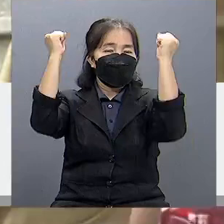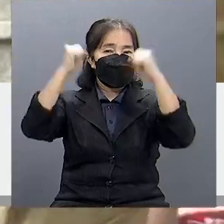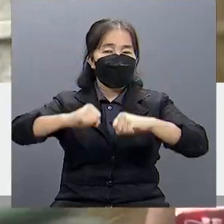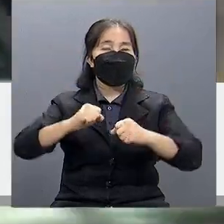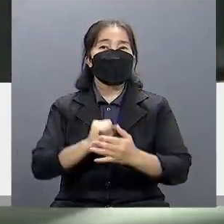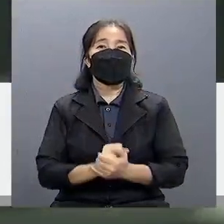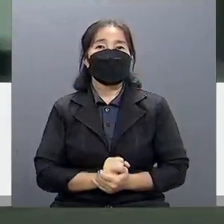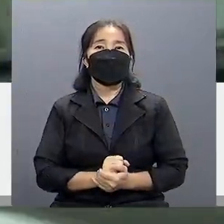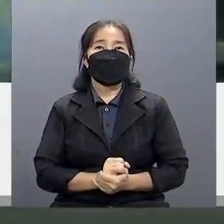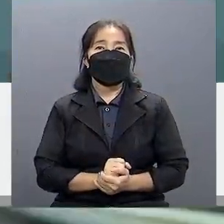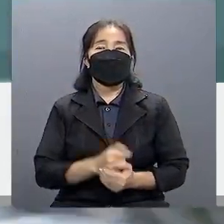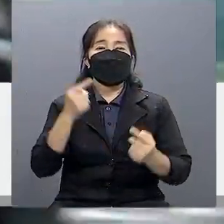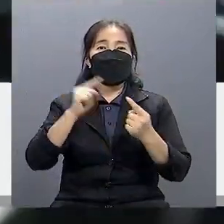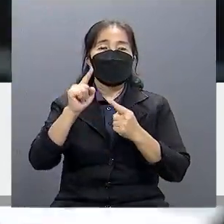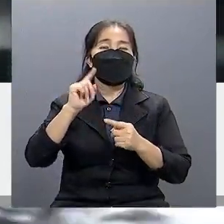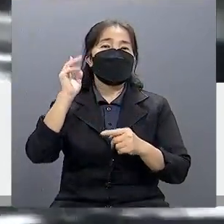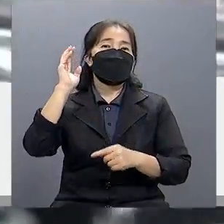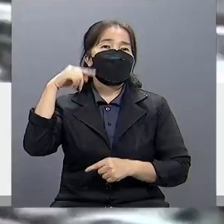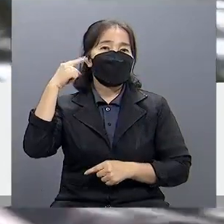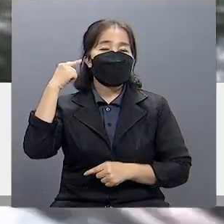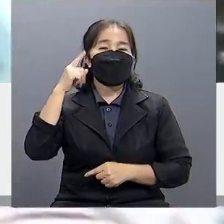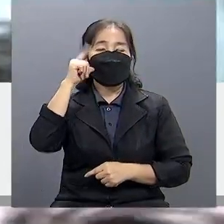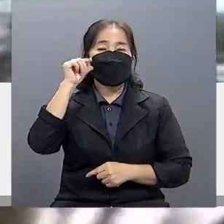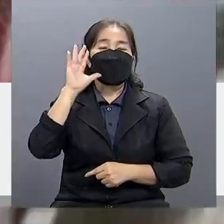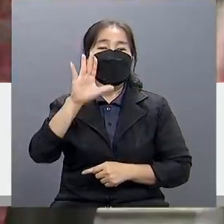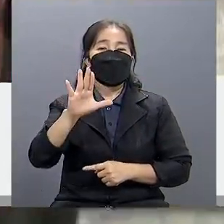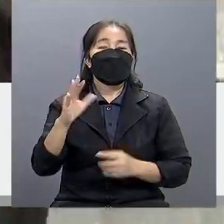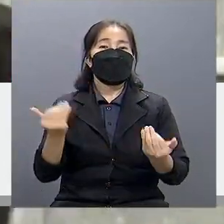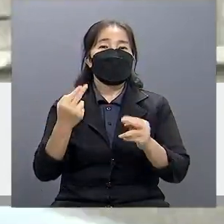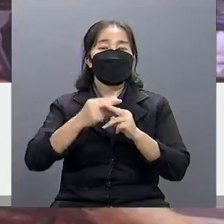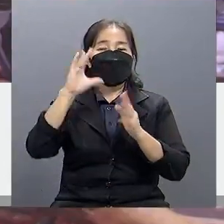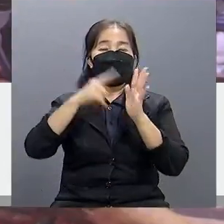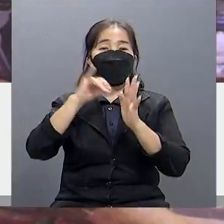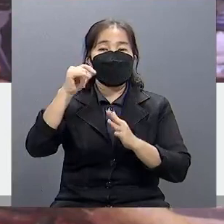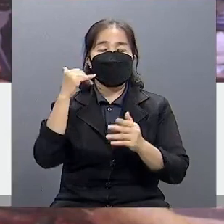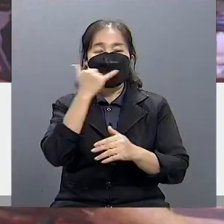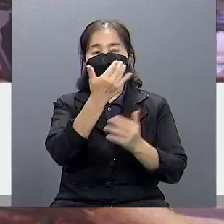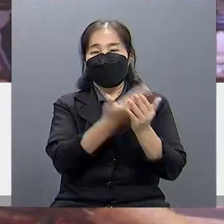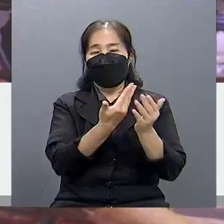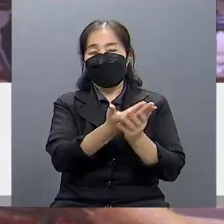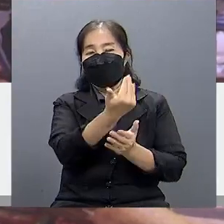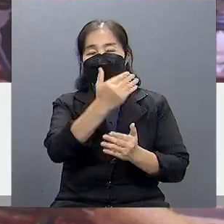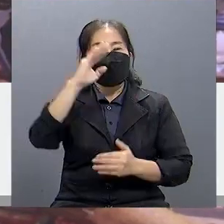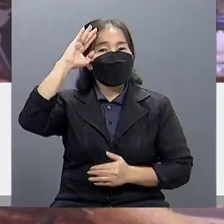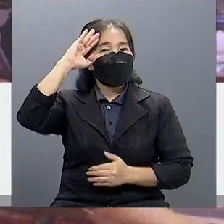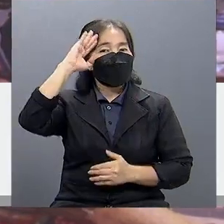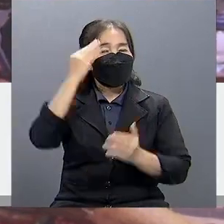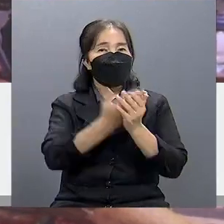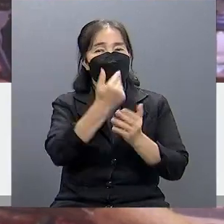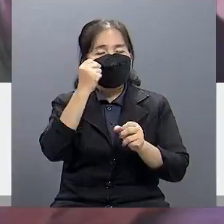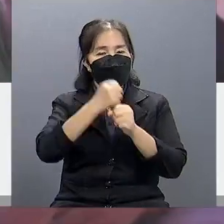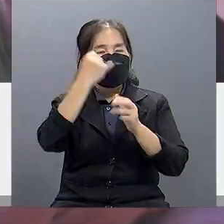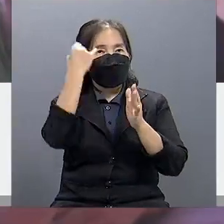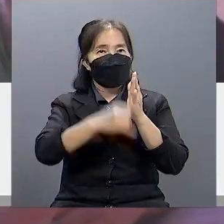ดีที่นางปอยป่าแสแม่ของนายชัยภูมินะคะยื่นฟ้องเรียกค่าเสียหายจากกองทัพ บกตามพรบ ความผิดทางละเมิดของเจ้าหน้า